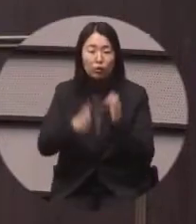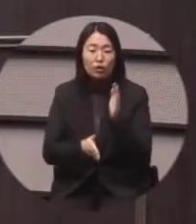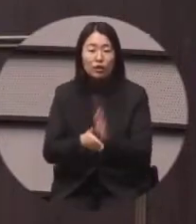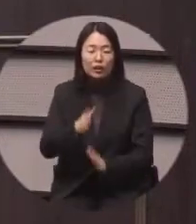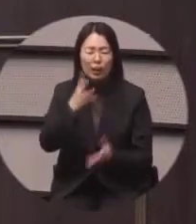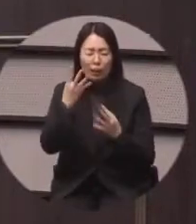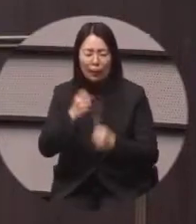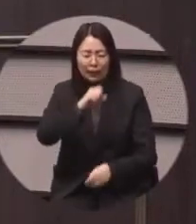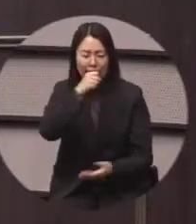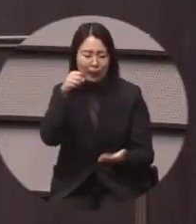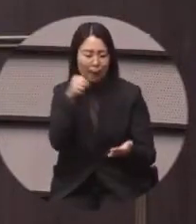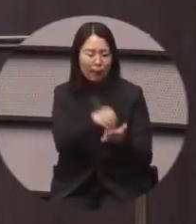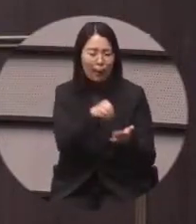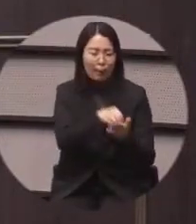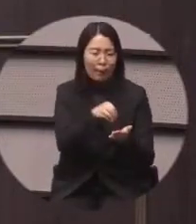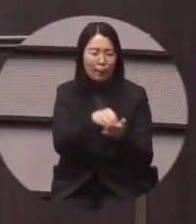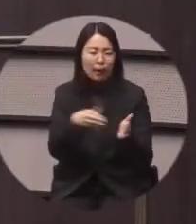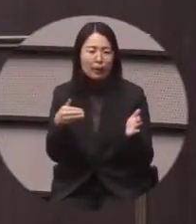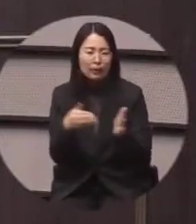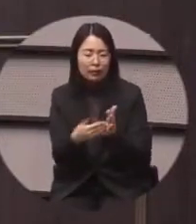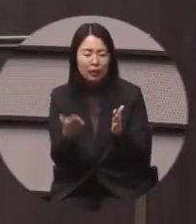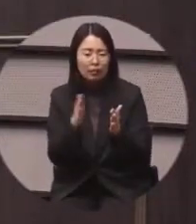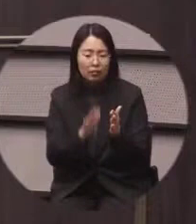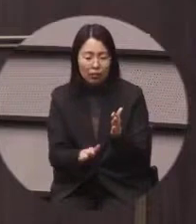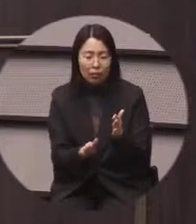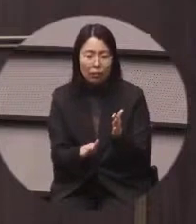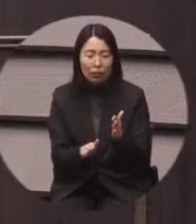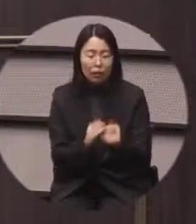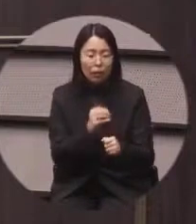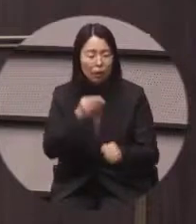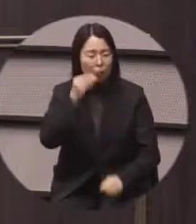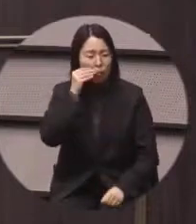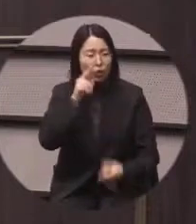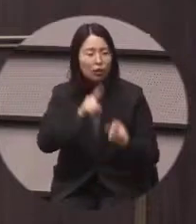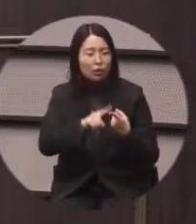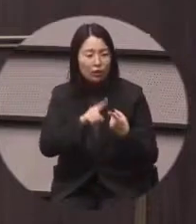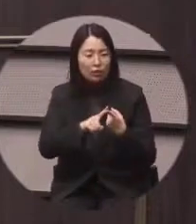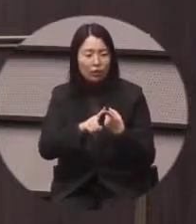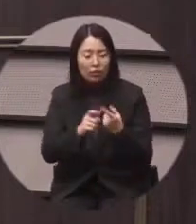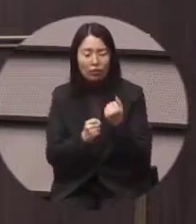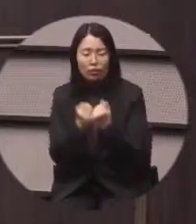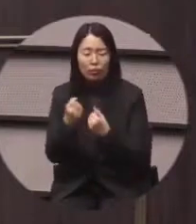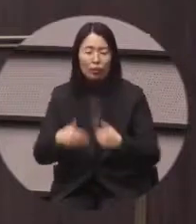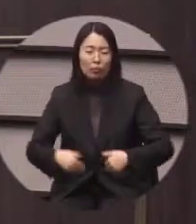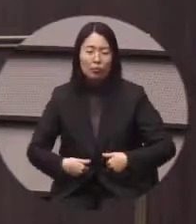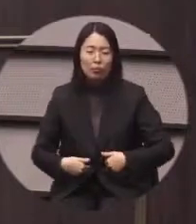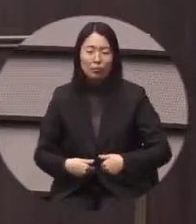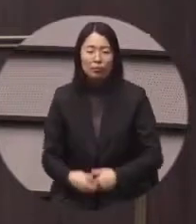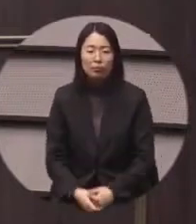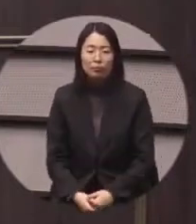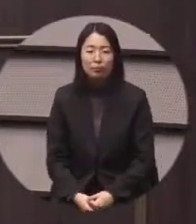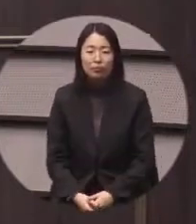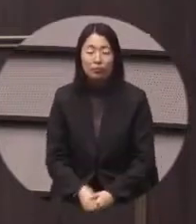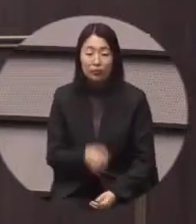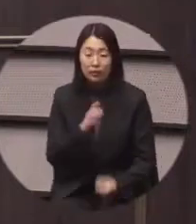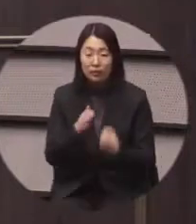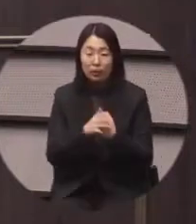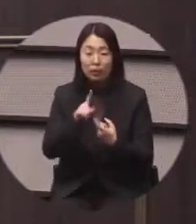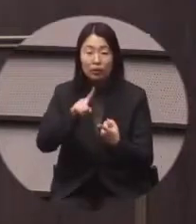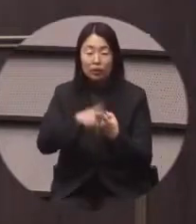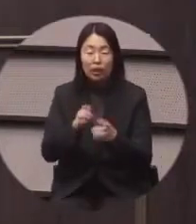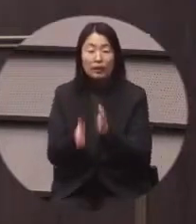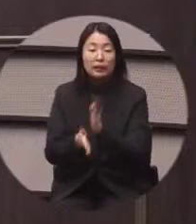광주시민과 광주시의회에 추진사항을 소상하게 설명할 의무가 있다고 할 것입니다. 이에